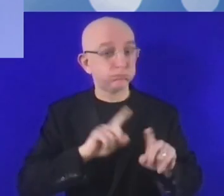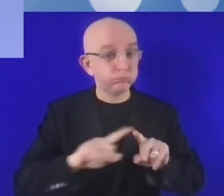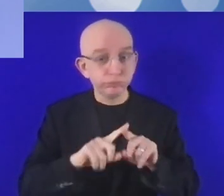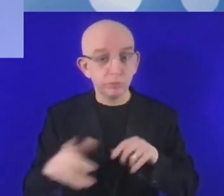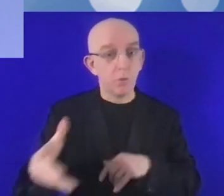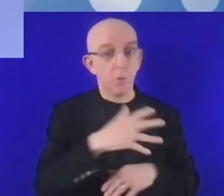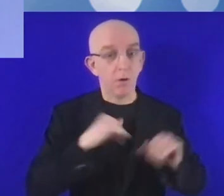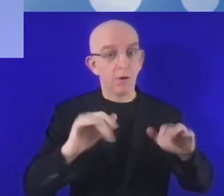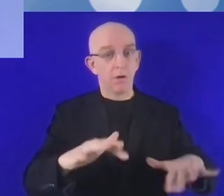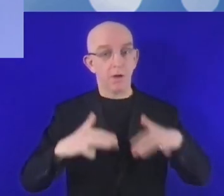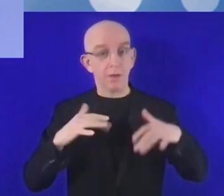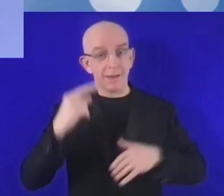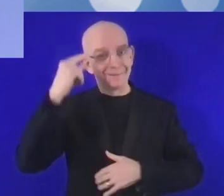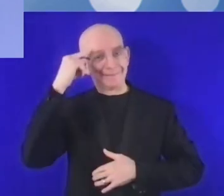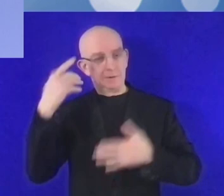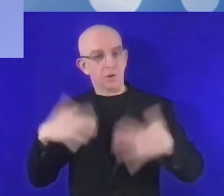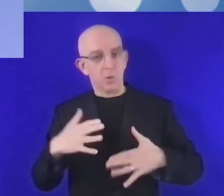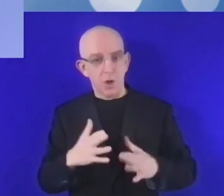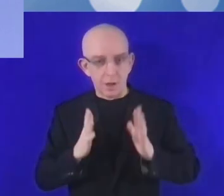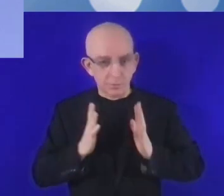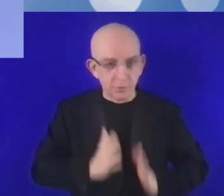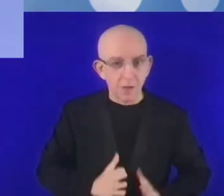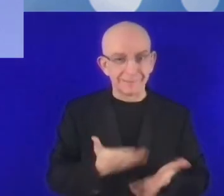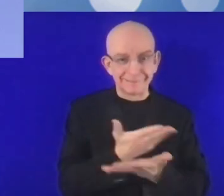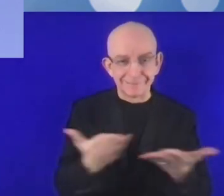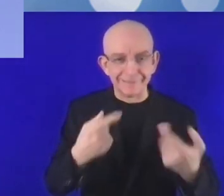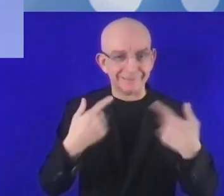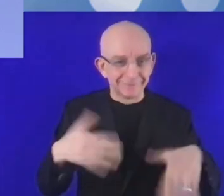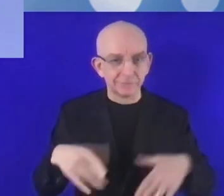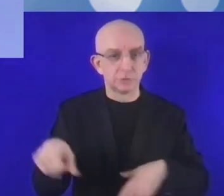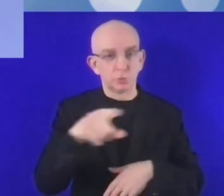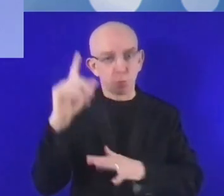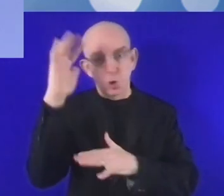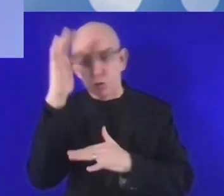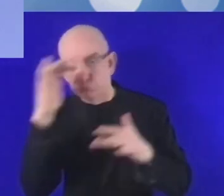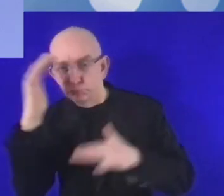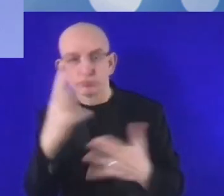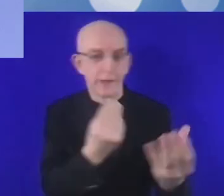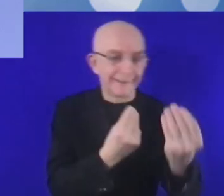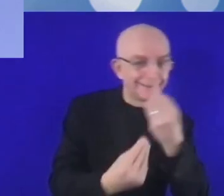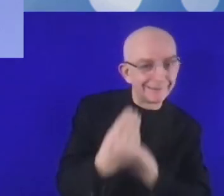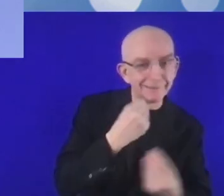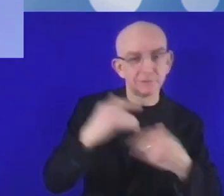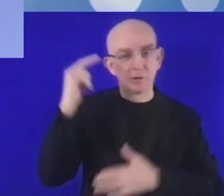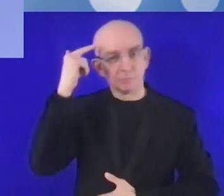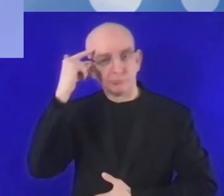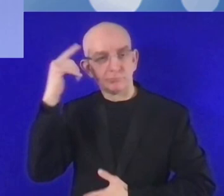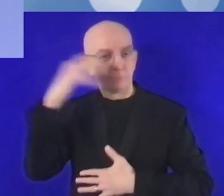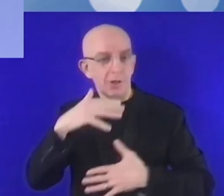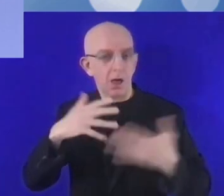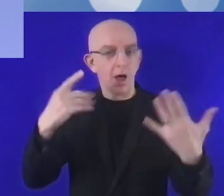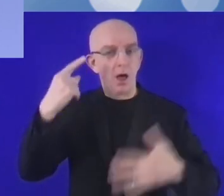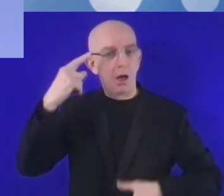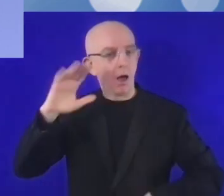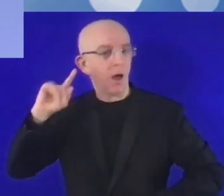最我们感受到的对我们的感受和对我们的大脑有积极的作用，直接